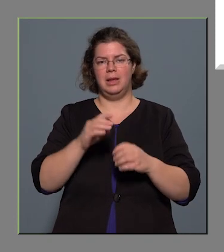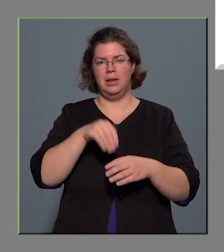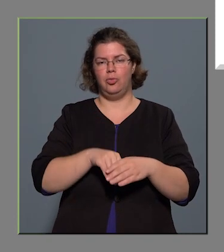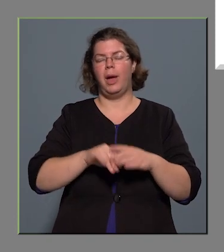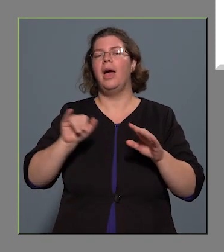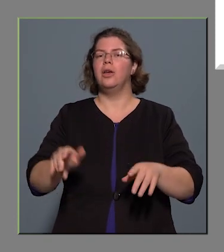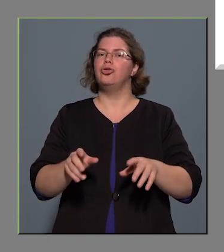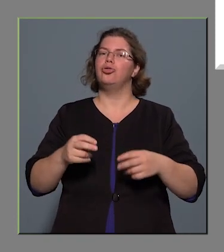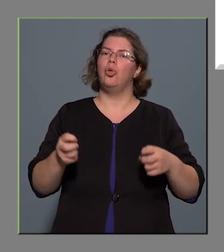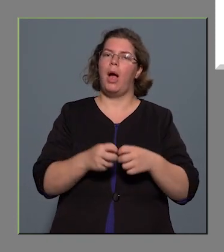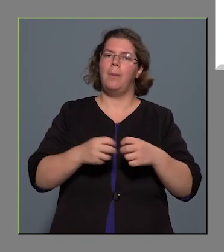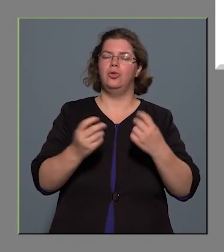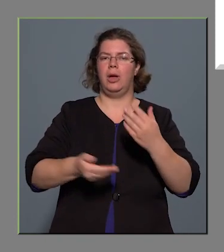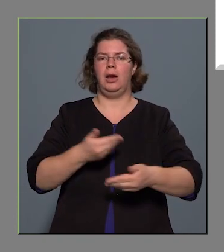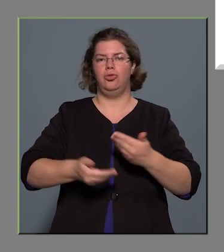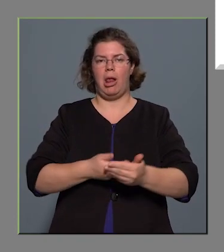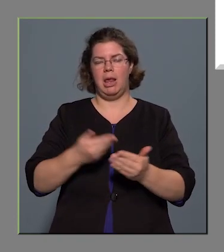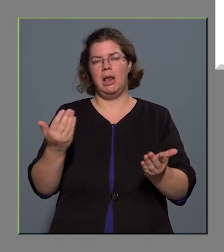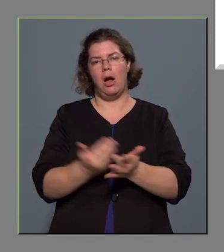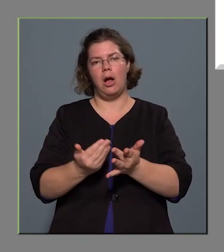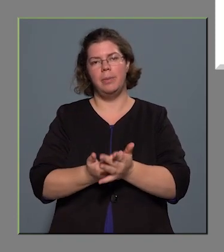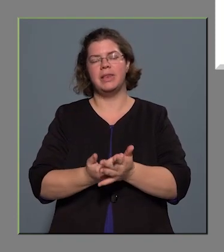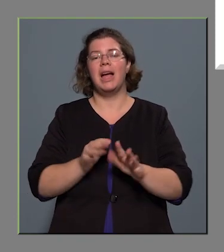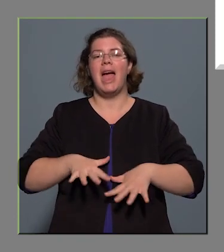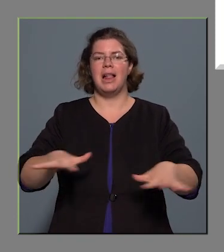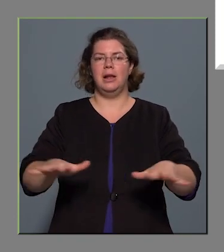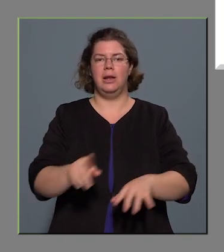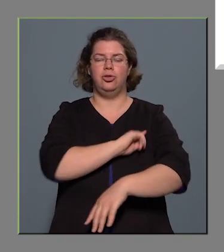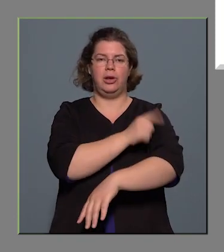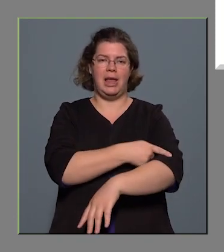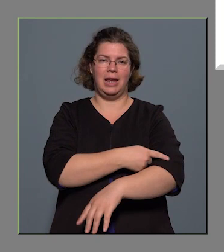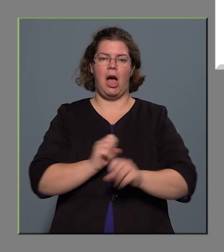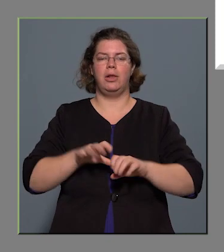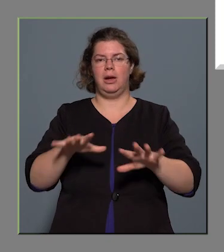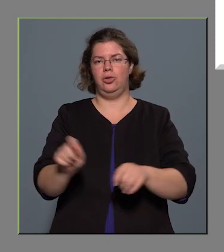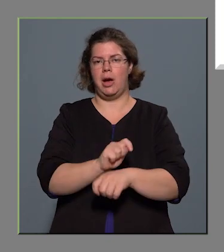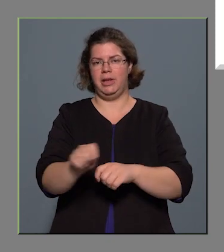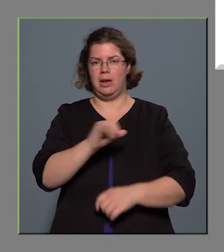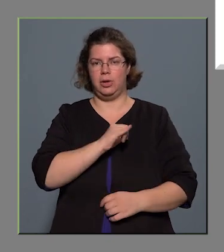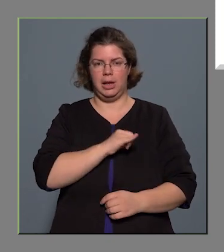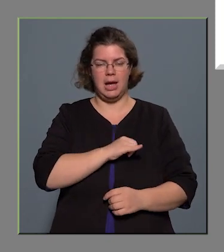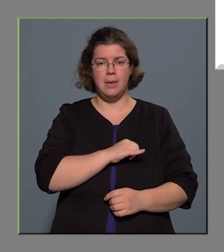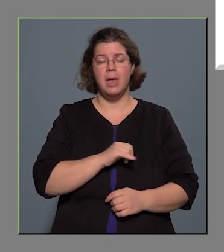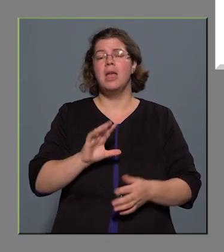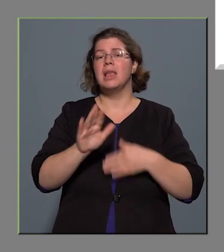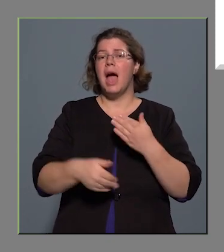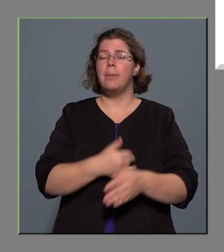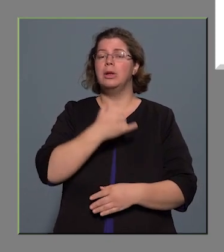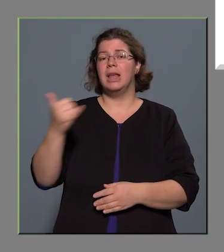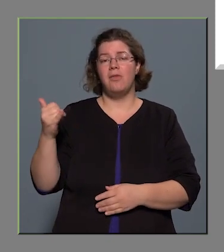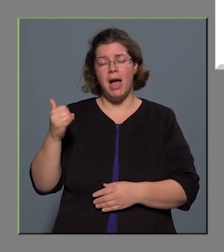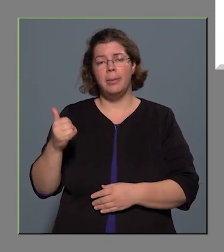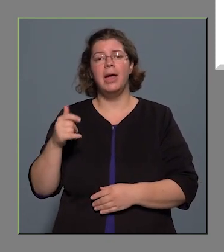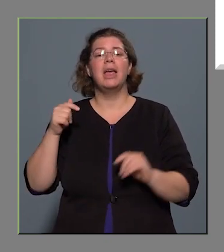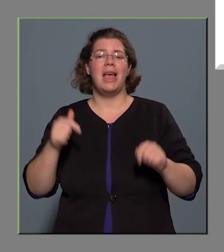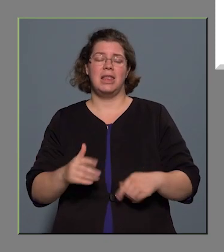rugalmas keresletet alkalmaznak az általános energiahatékonyság javítása érdekében. Az elmúlt években ezt